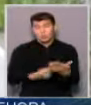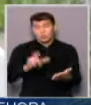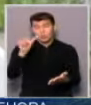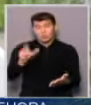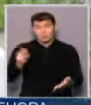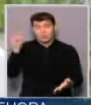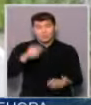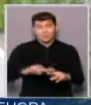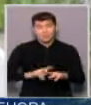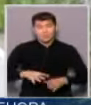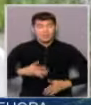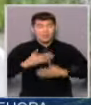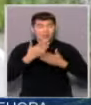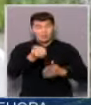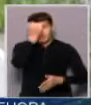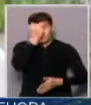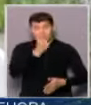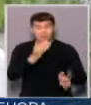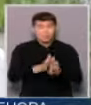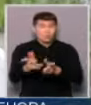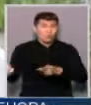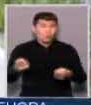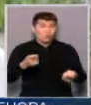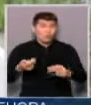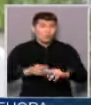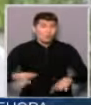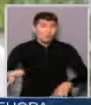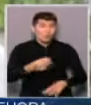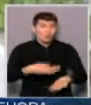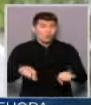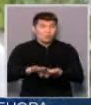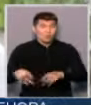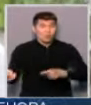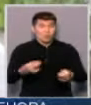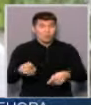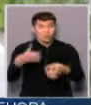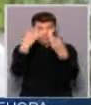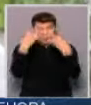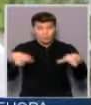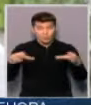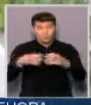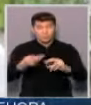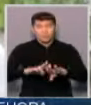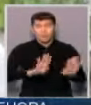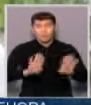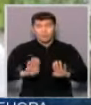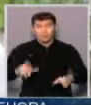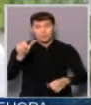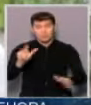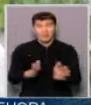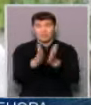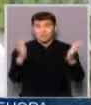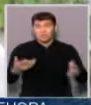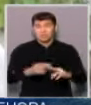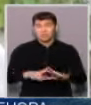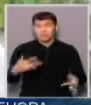Также выражаю благодарность за такую организацию мероприятия руководству области, управлению культуры, сотрудникам музея. Это большое